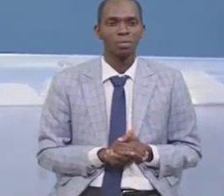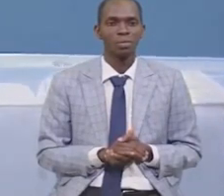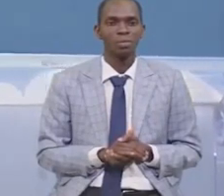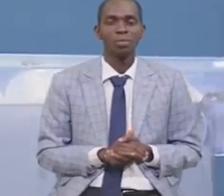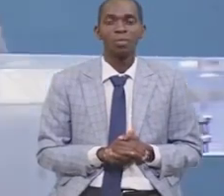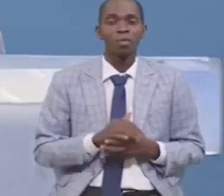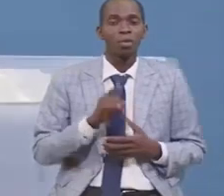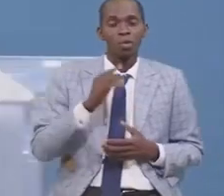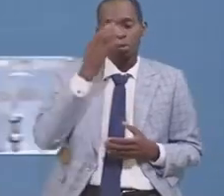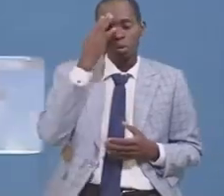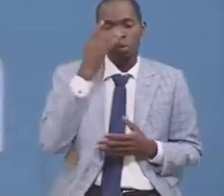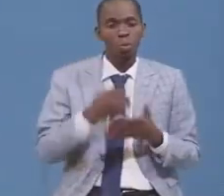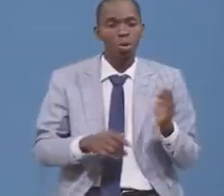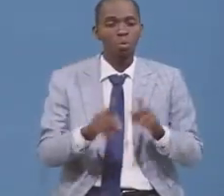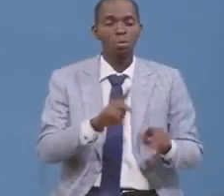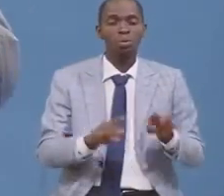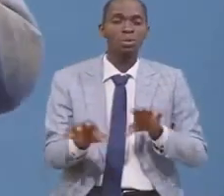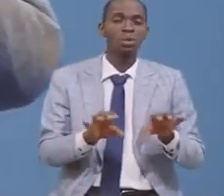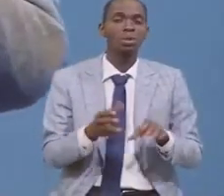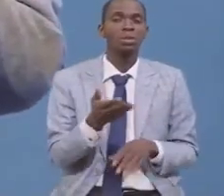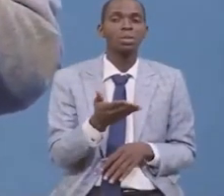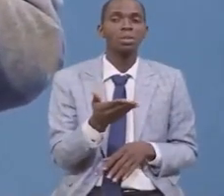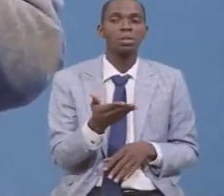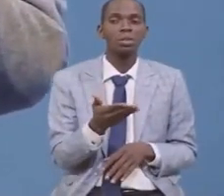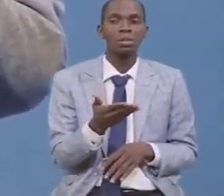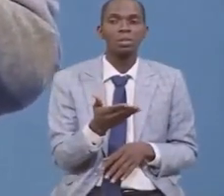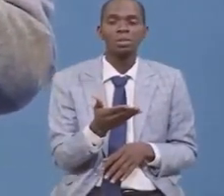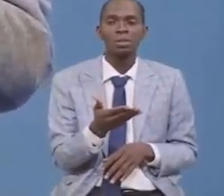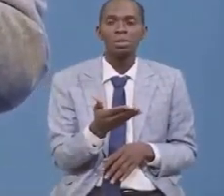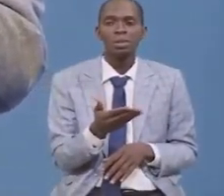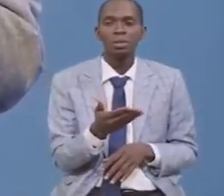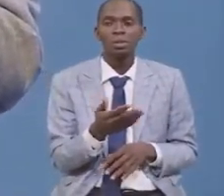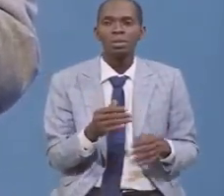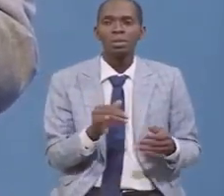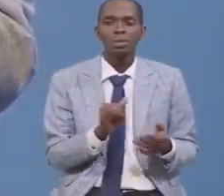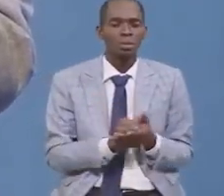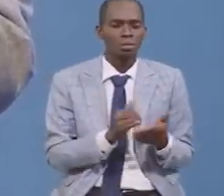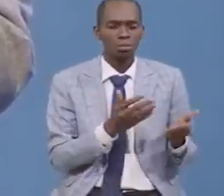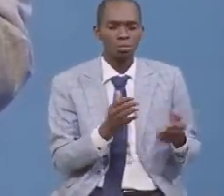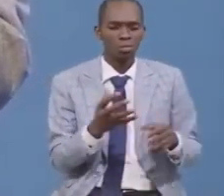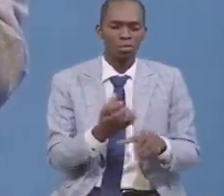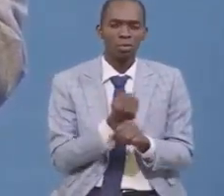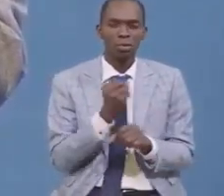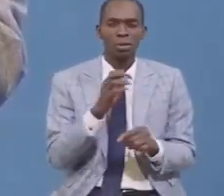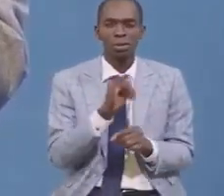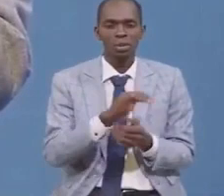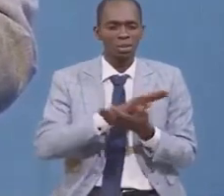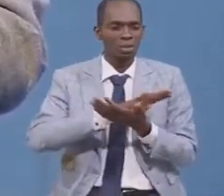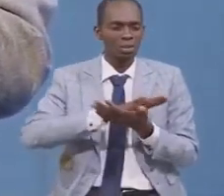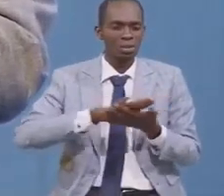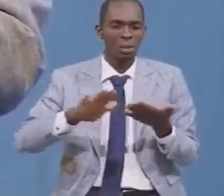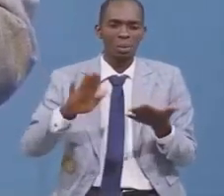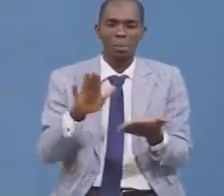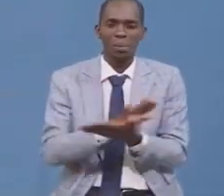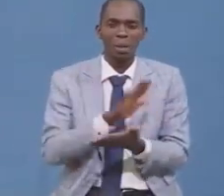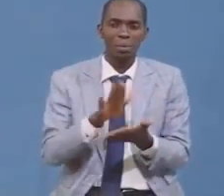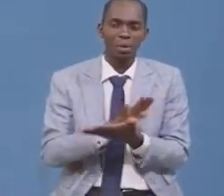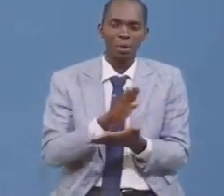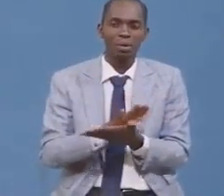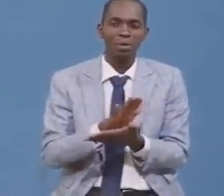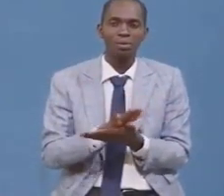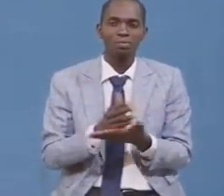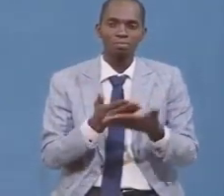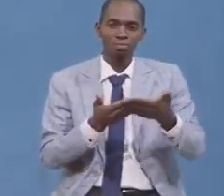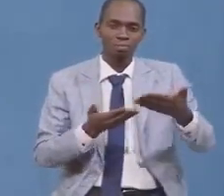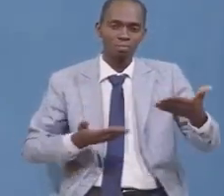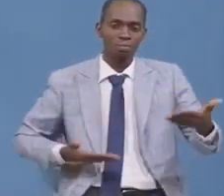know what he did? ఆయన ఏం చేశారో తెలుసా? He clean sheet of paper. ఆయన తెల్ల కాగితం వలె సిద్ధంగా పెట్టారు.